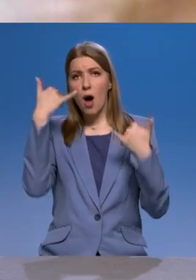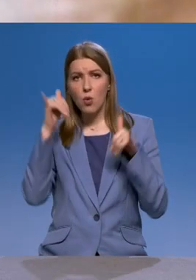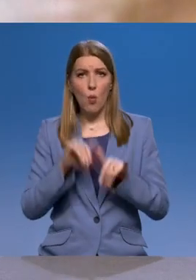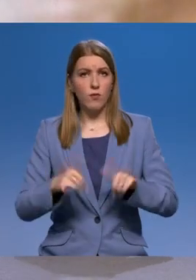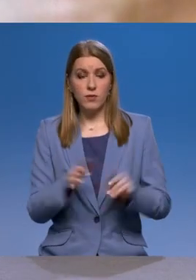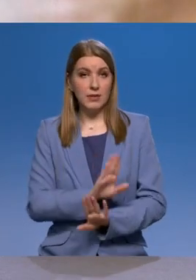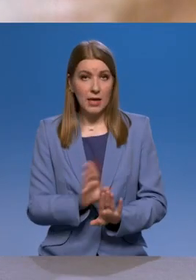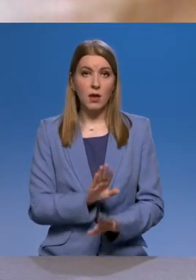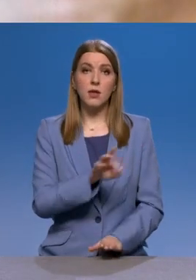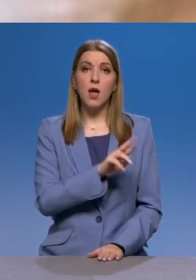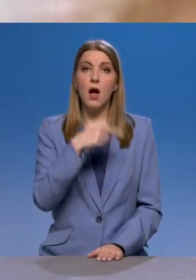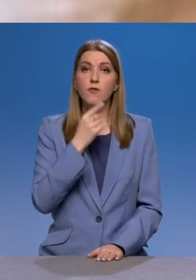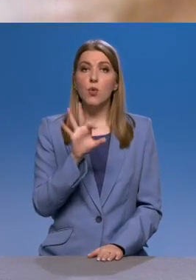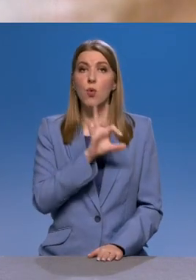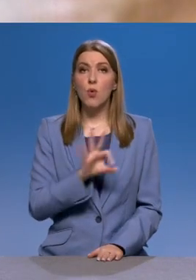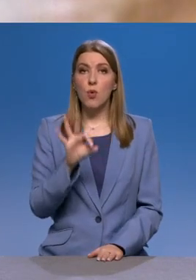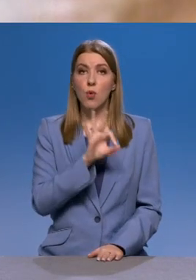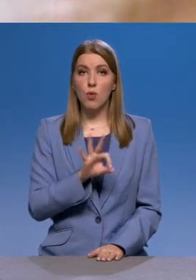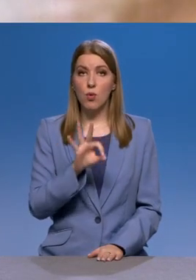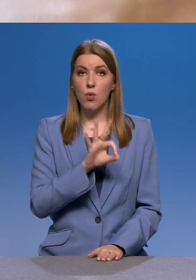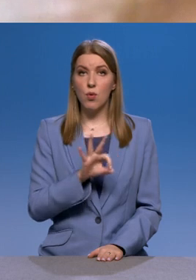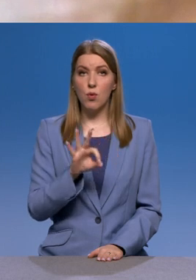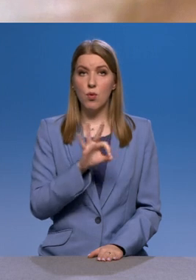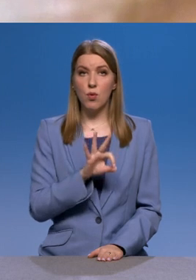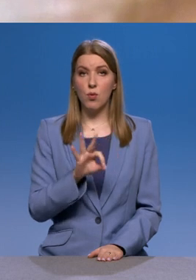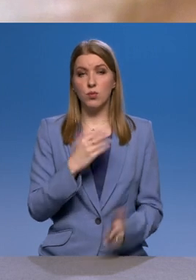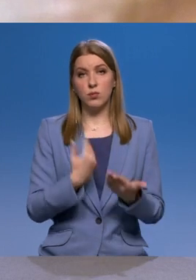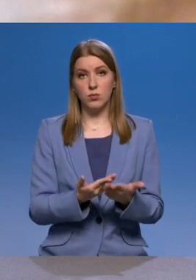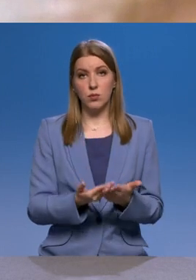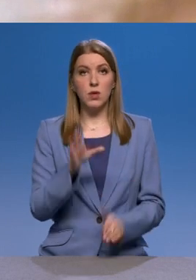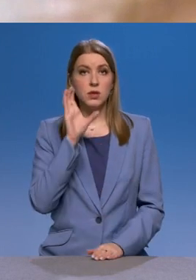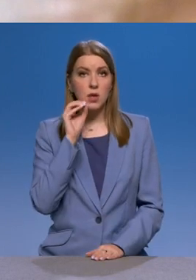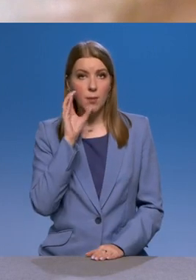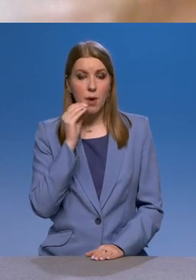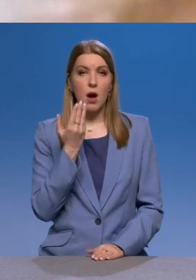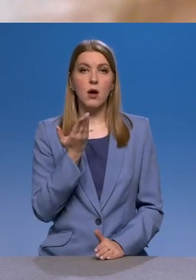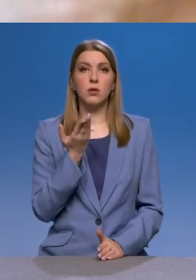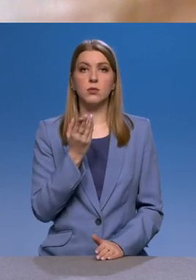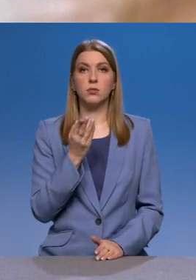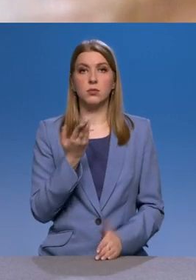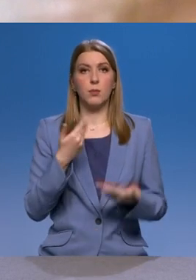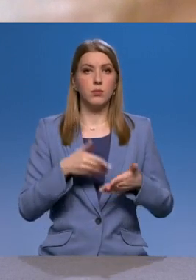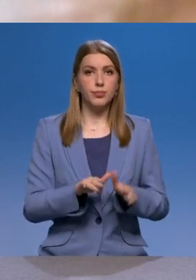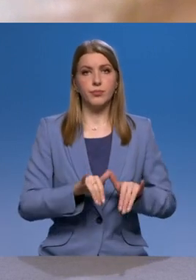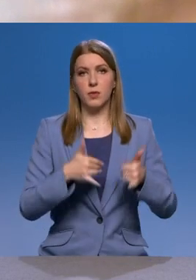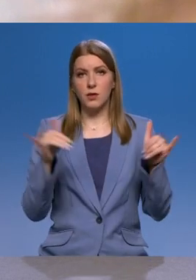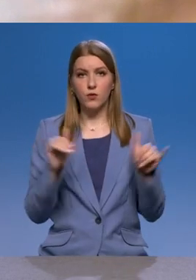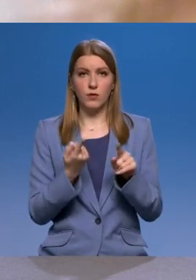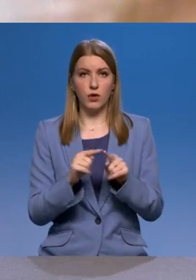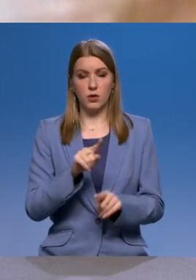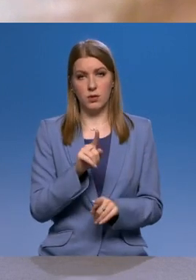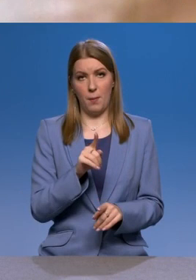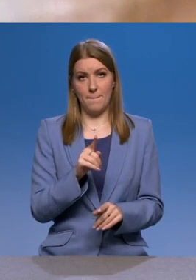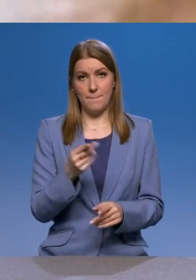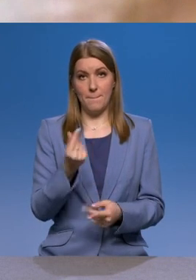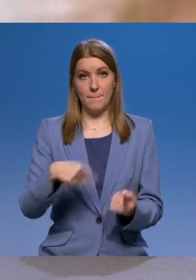про разведение собачка, кошечка должна родить, для зообизнеса, который разводит животных, имеющих,